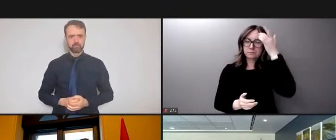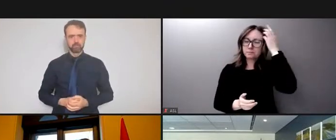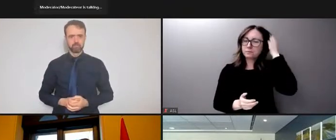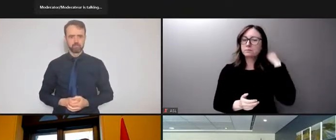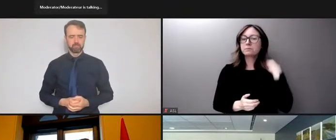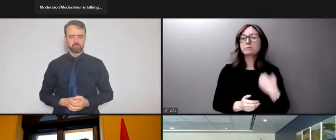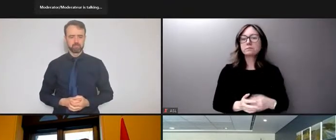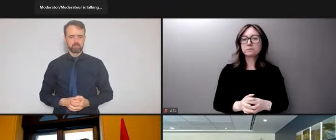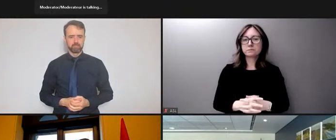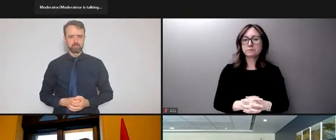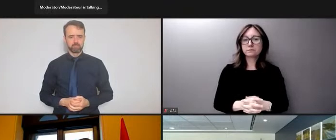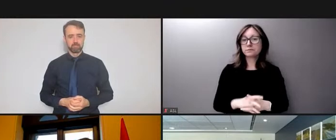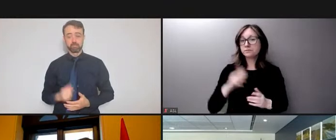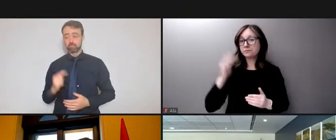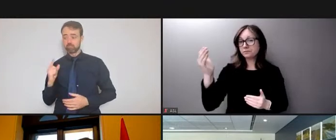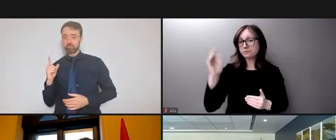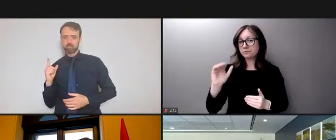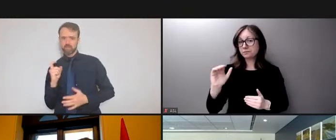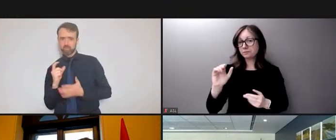Question de suivi, Christian?